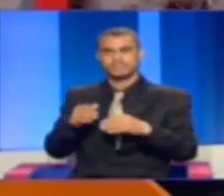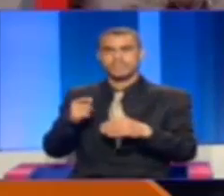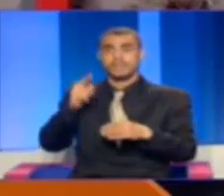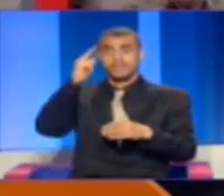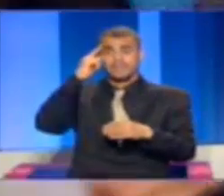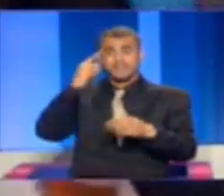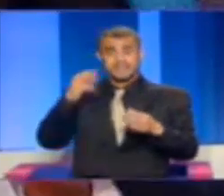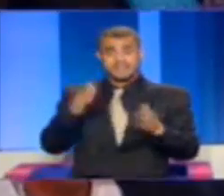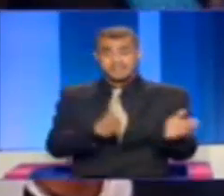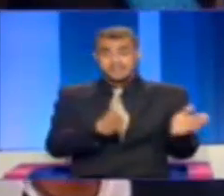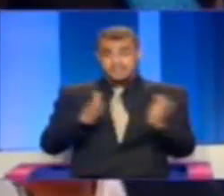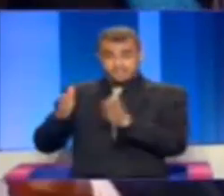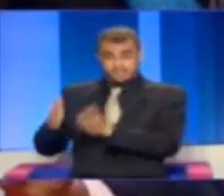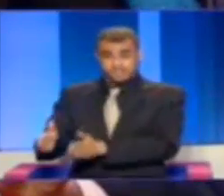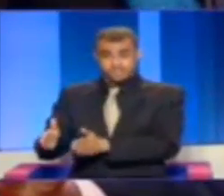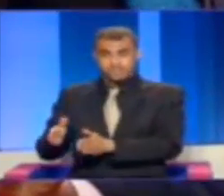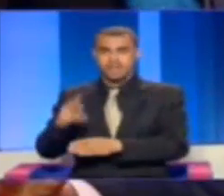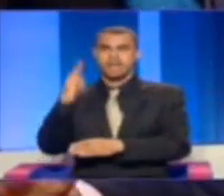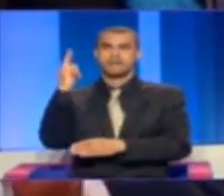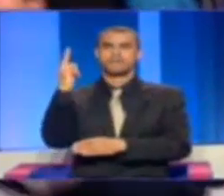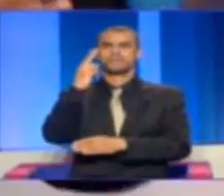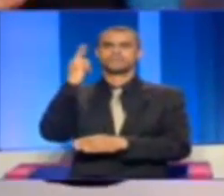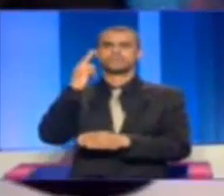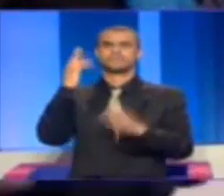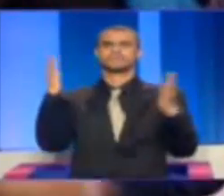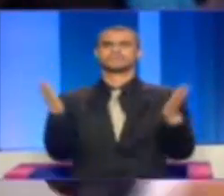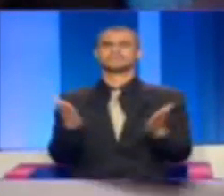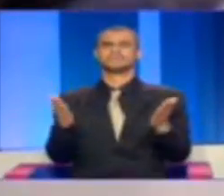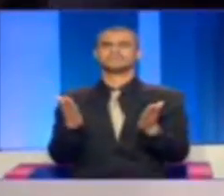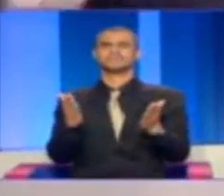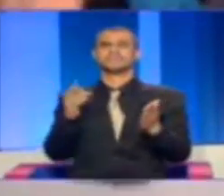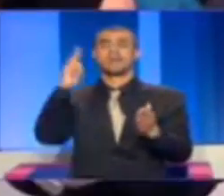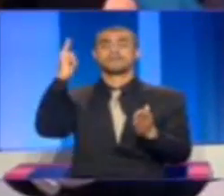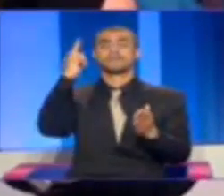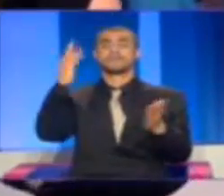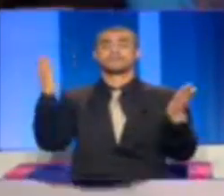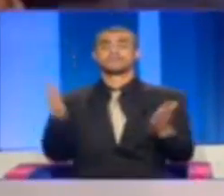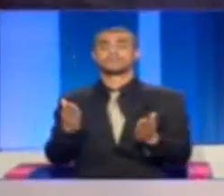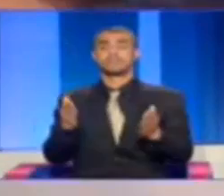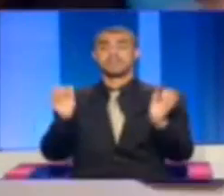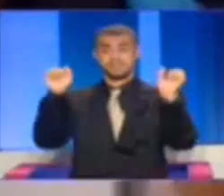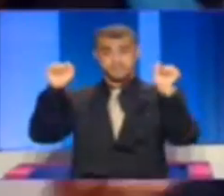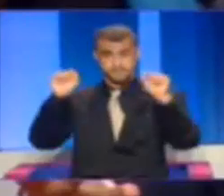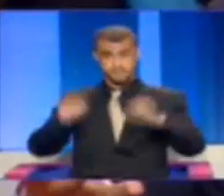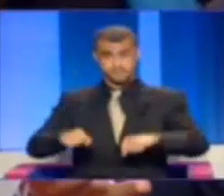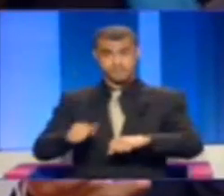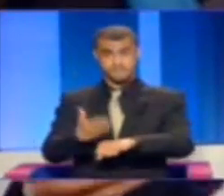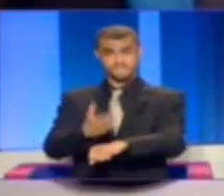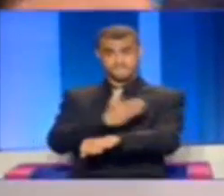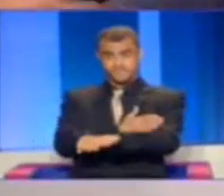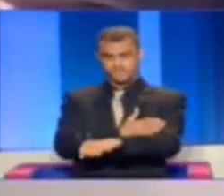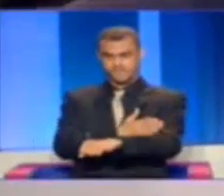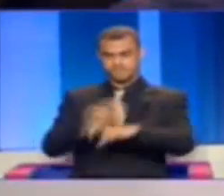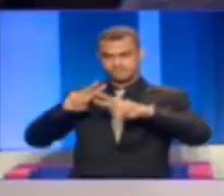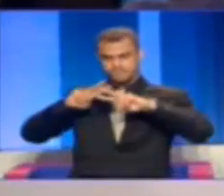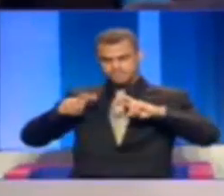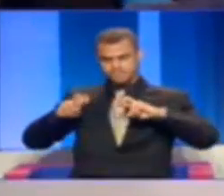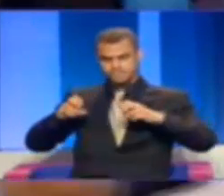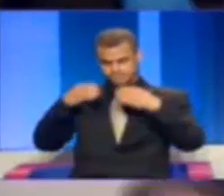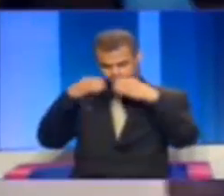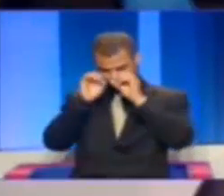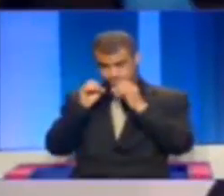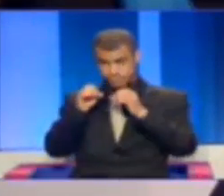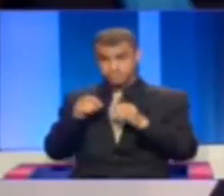شي تجارب نموذجيه بحال مثلا المستشفيات الجامعيه، المستشفيات الجامعيه وبعض المساحات الخاصه يقدروا بدي يديروا الكشف المبكر في